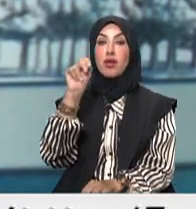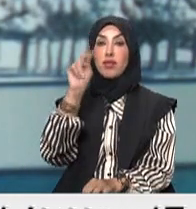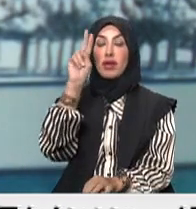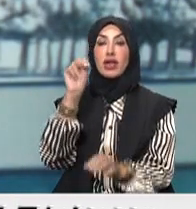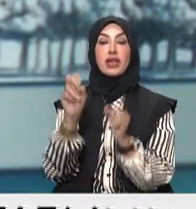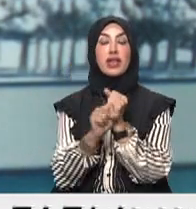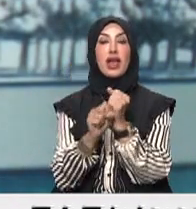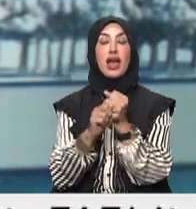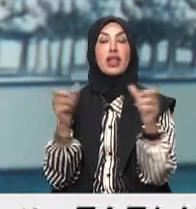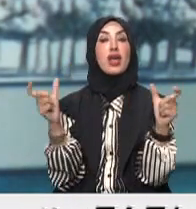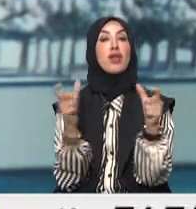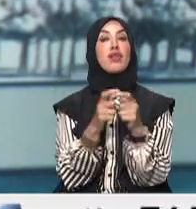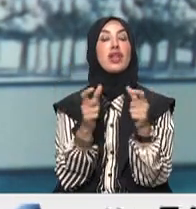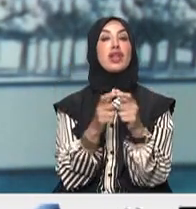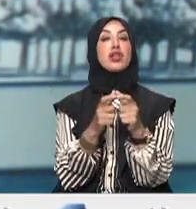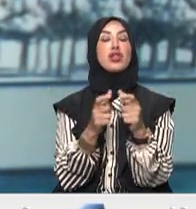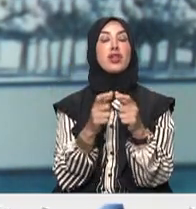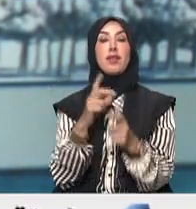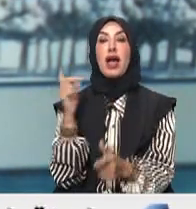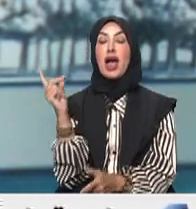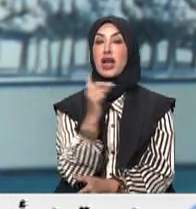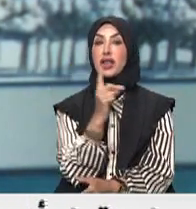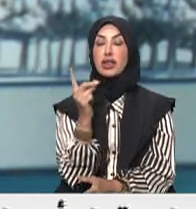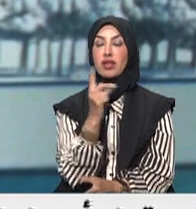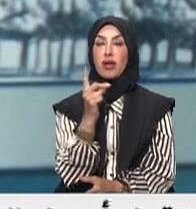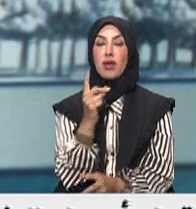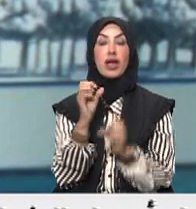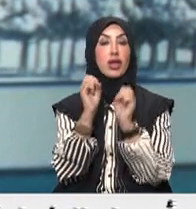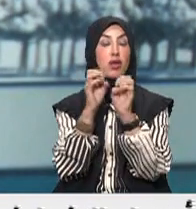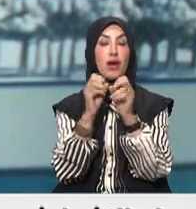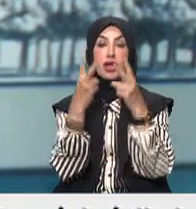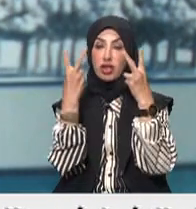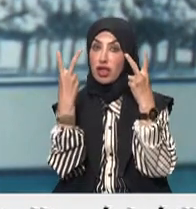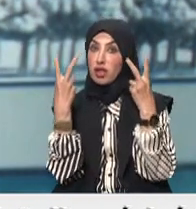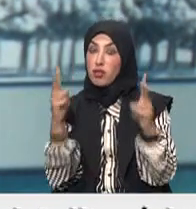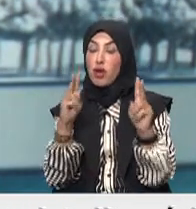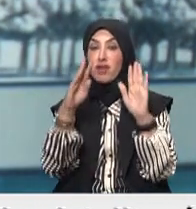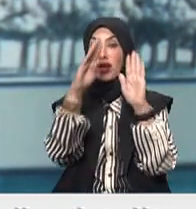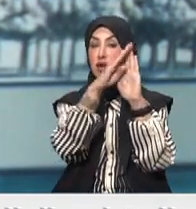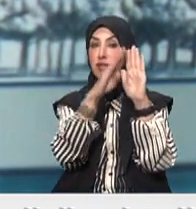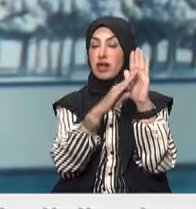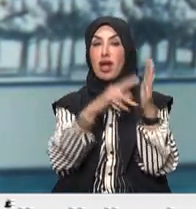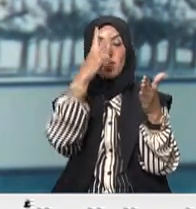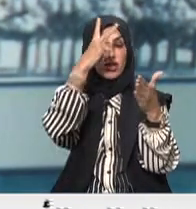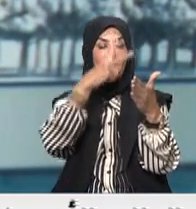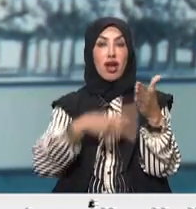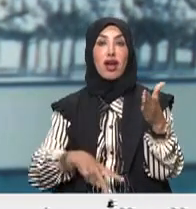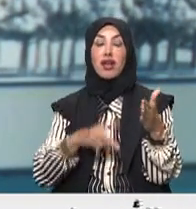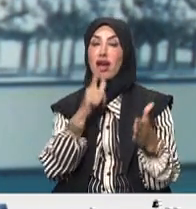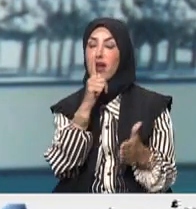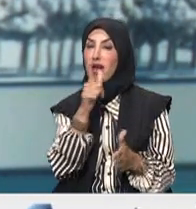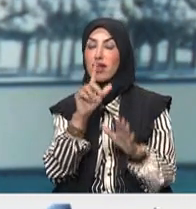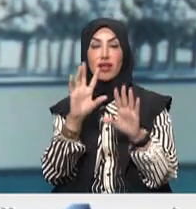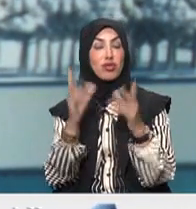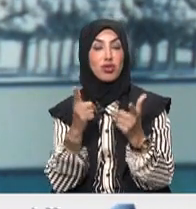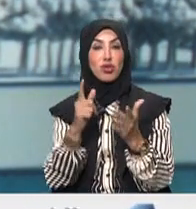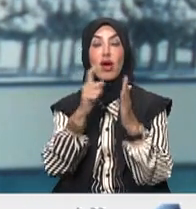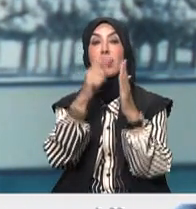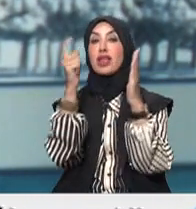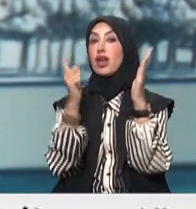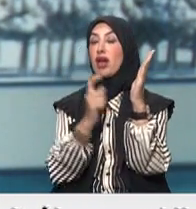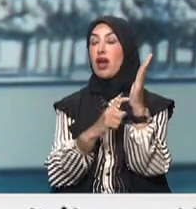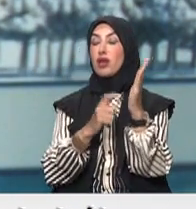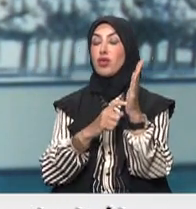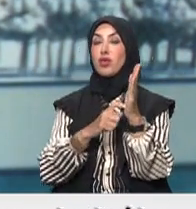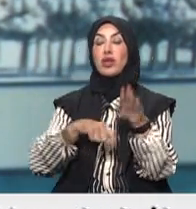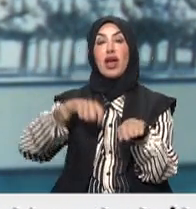الطارئه العاشره باغلبيه 124 صوتا قرارا يستند على الفتوى القانونيه لمحكمه